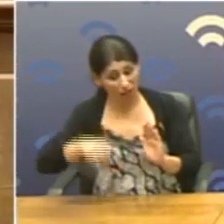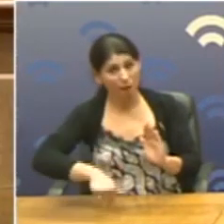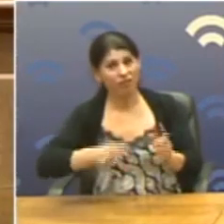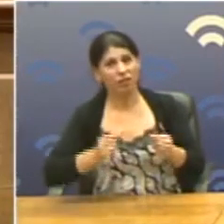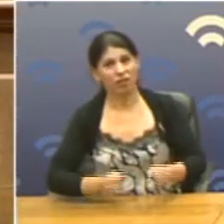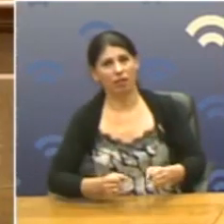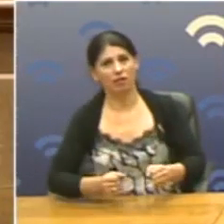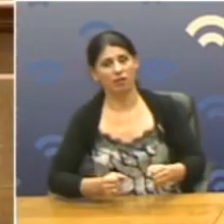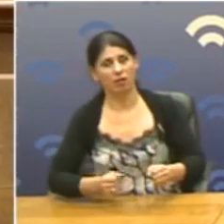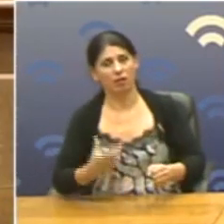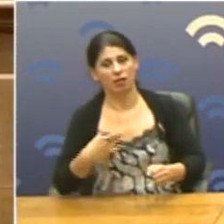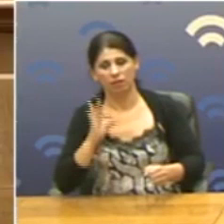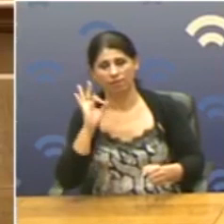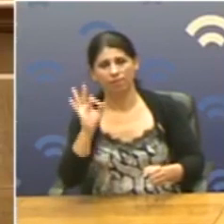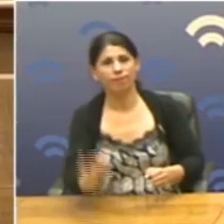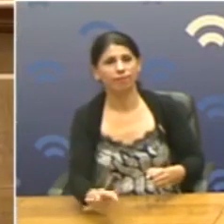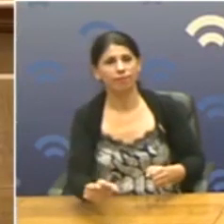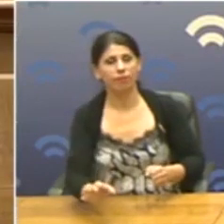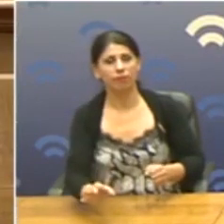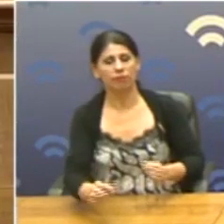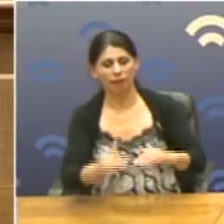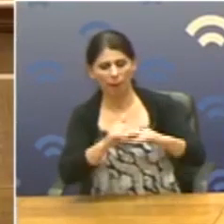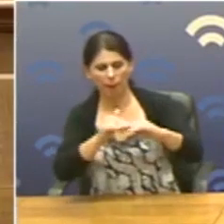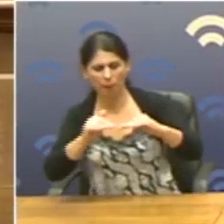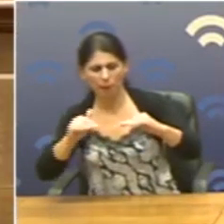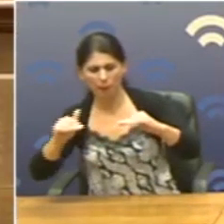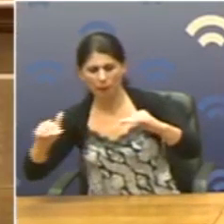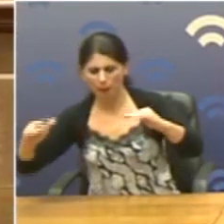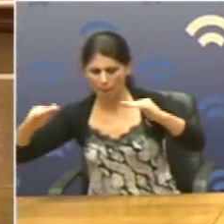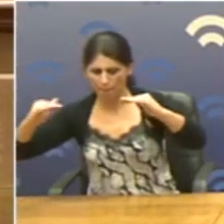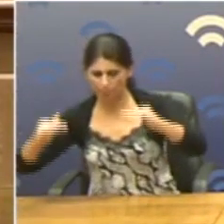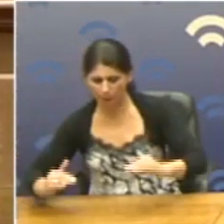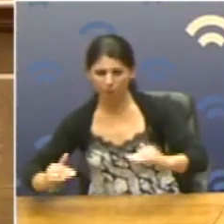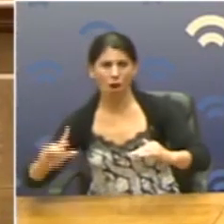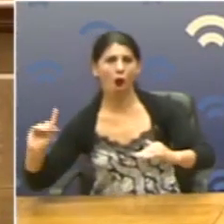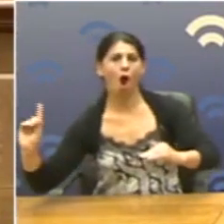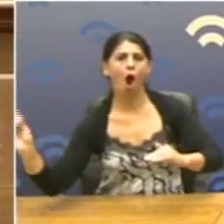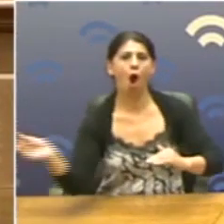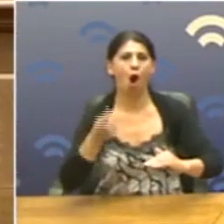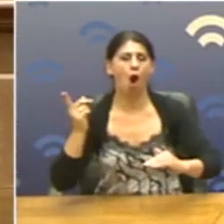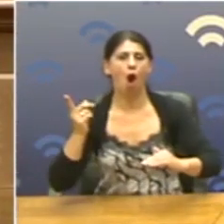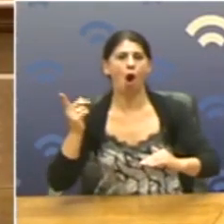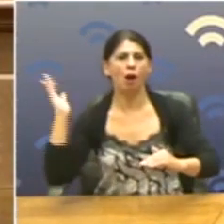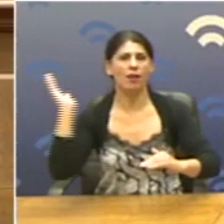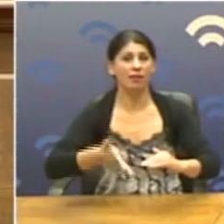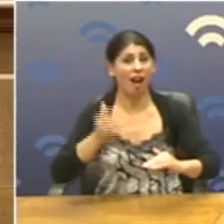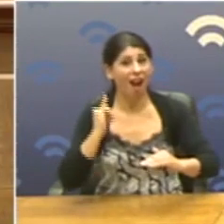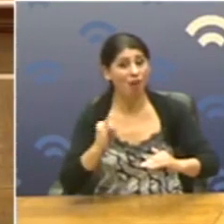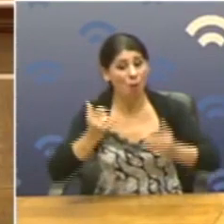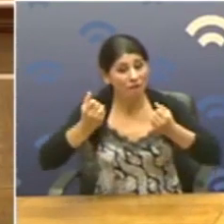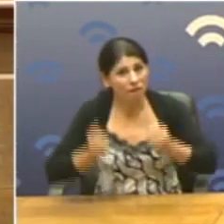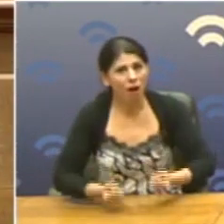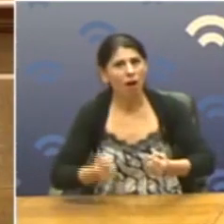βήμα και που οδηγούν σε οριζόντια μείωση όλων των ποινών, ακόμη και για βαριά